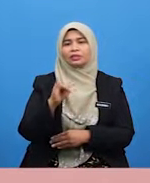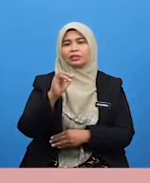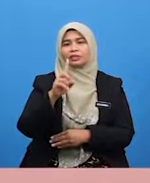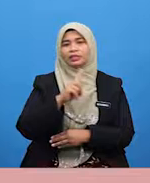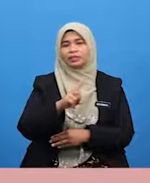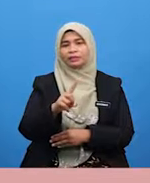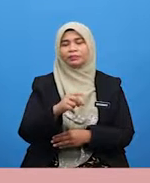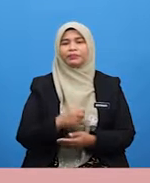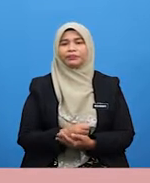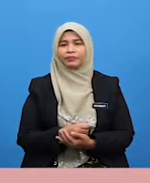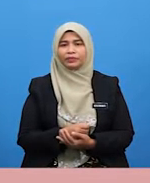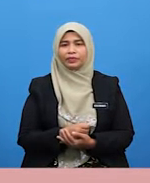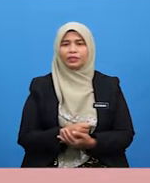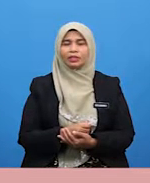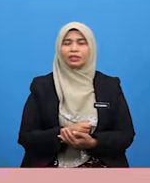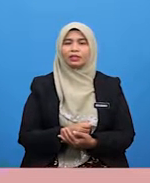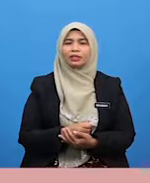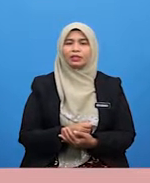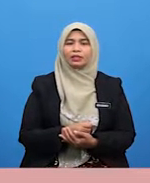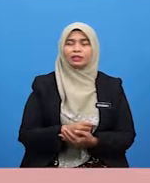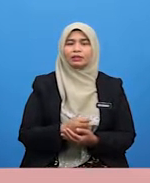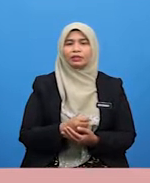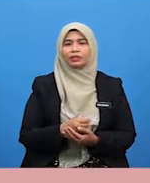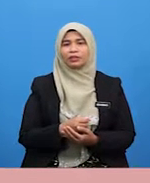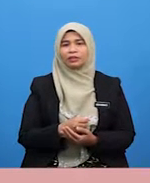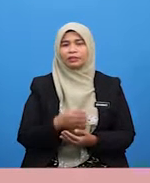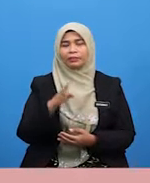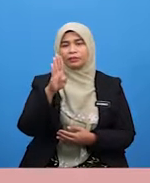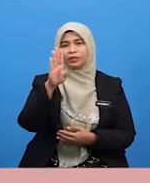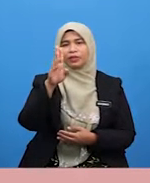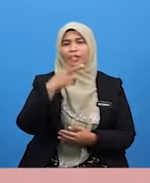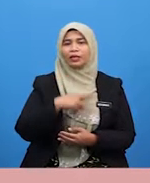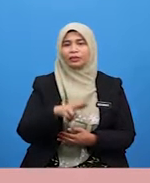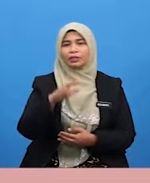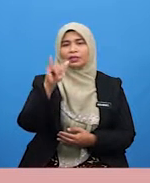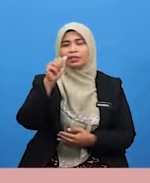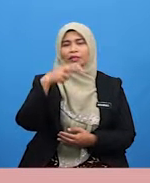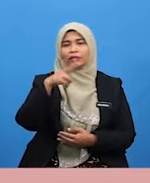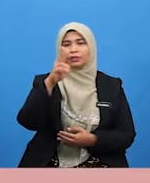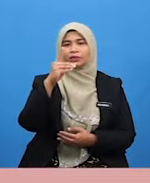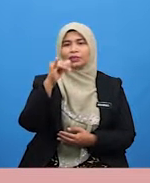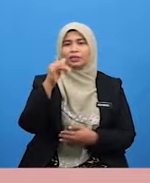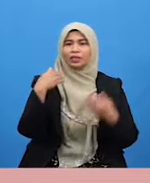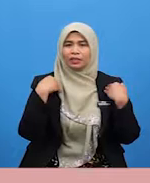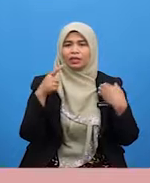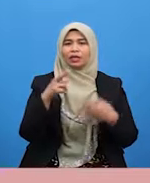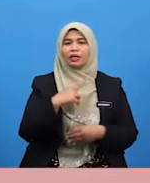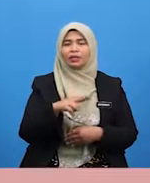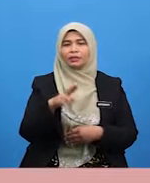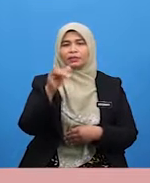2. Agama Yahudi adalah agama yang diubah suai daripada ajaran Nabi